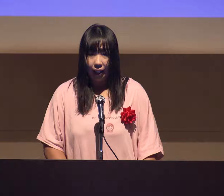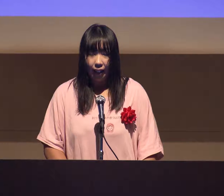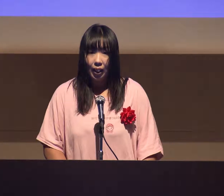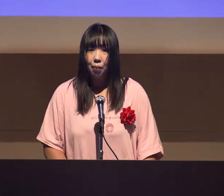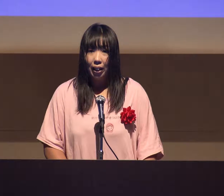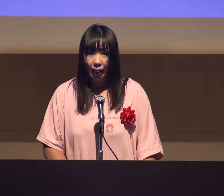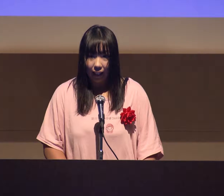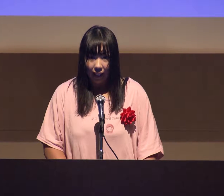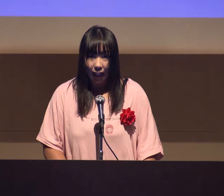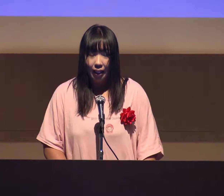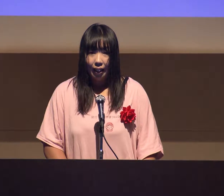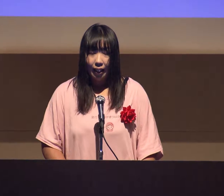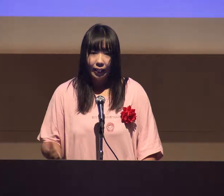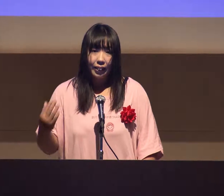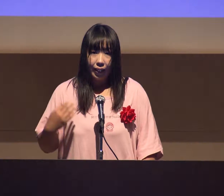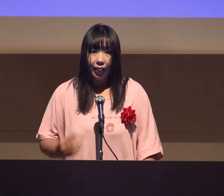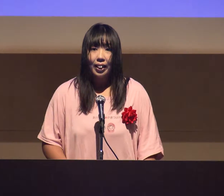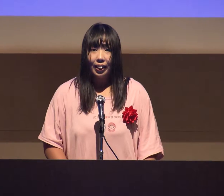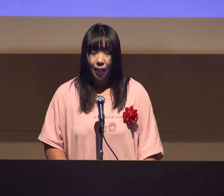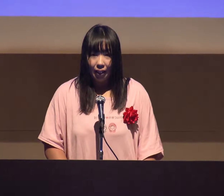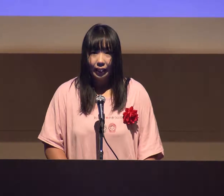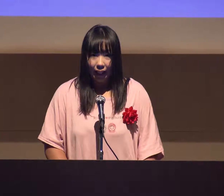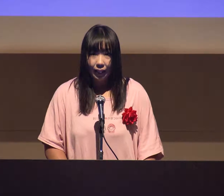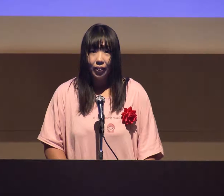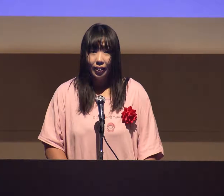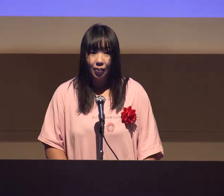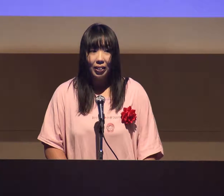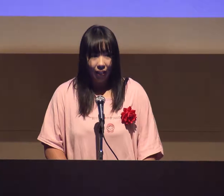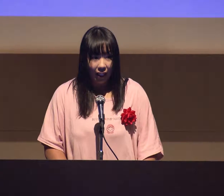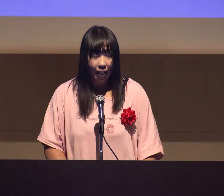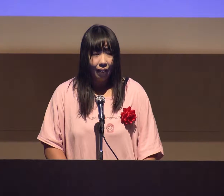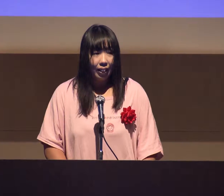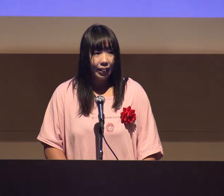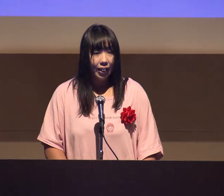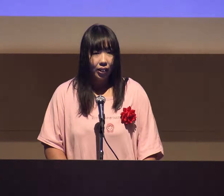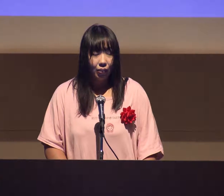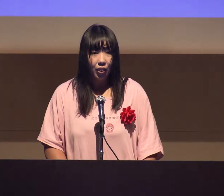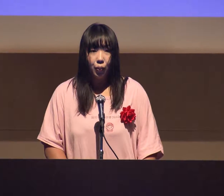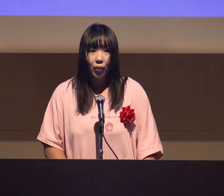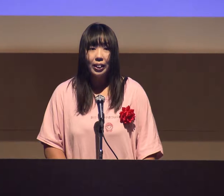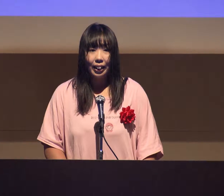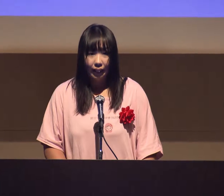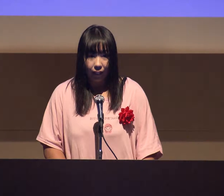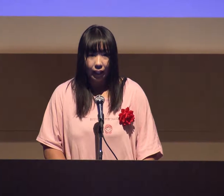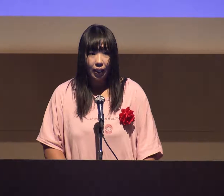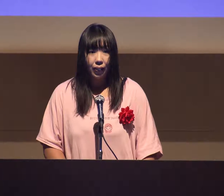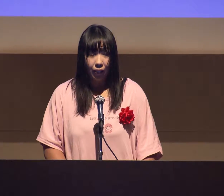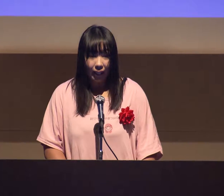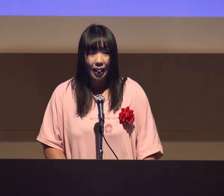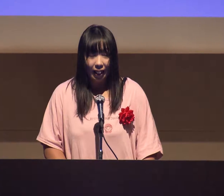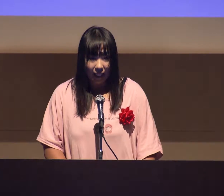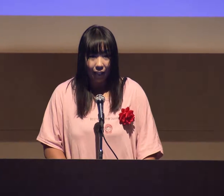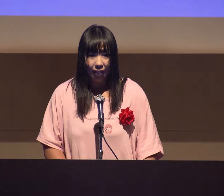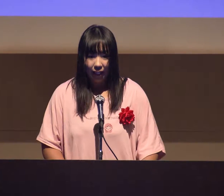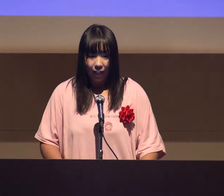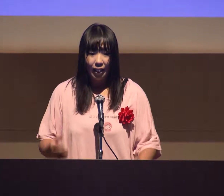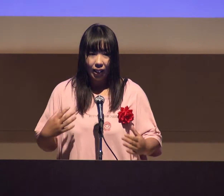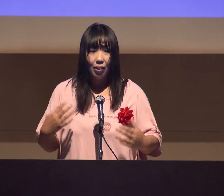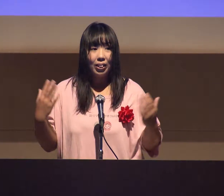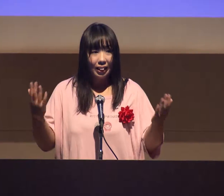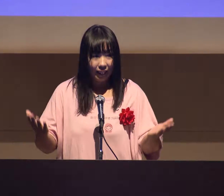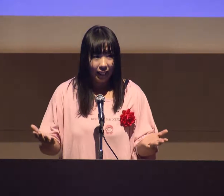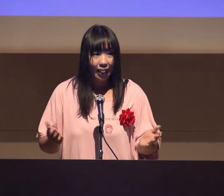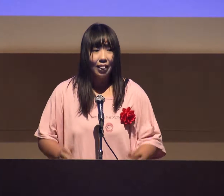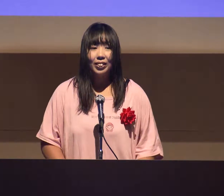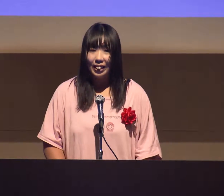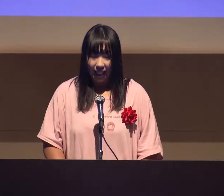ている先輩方から知識をいただきまして、少しずつ学び、私たちも防災士の資格を取りながら同